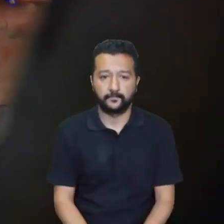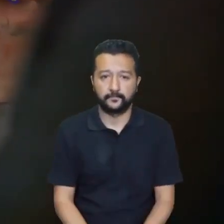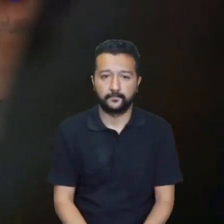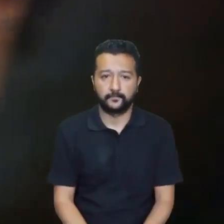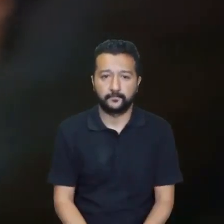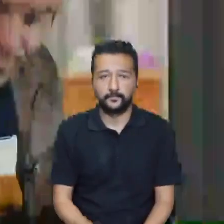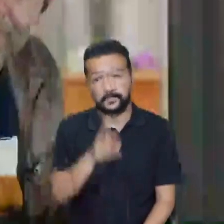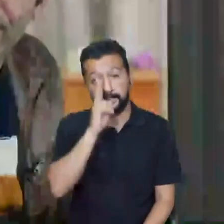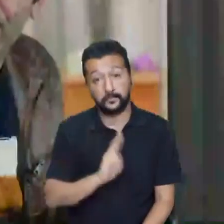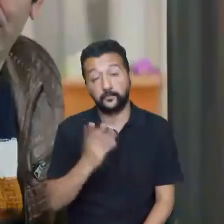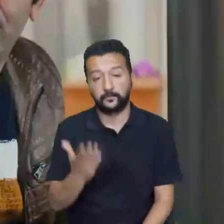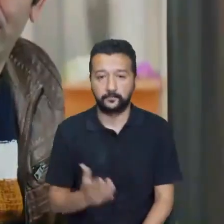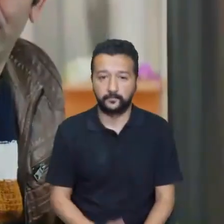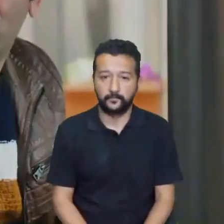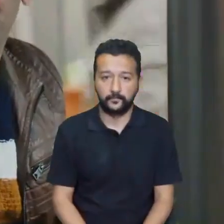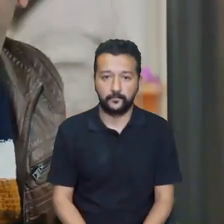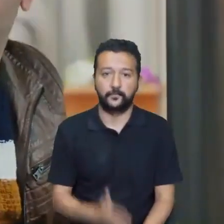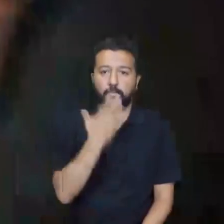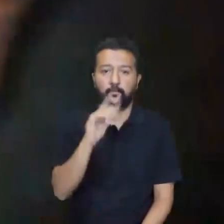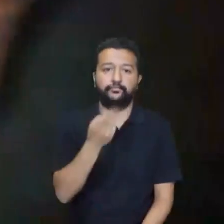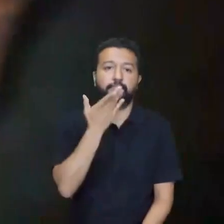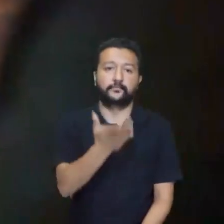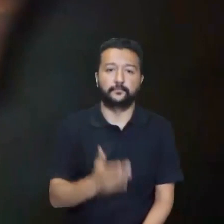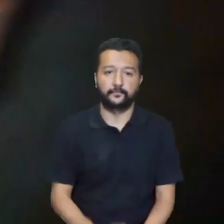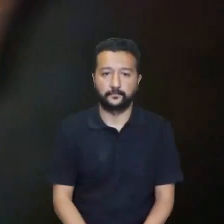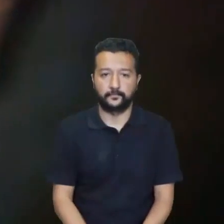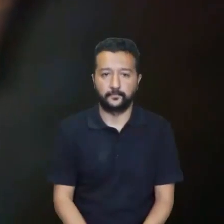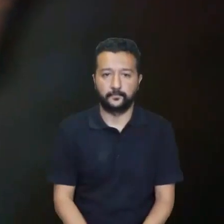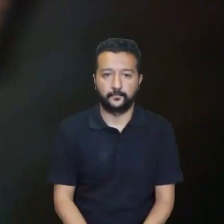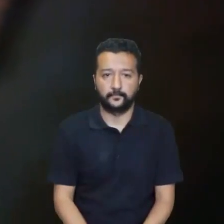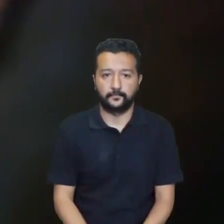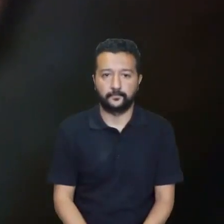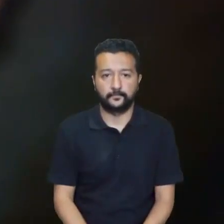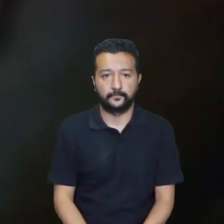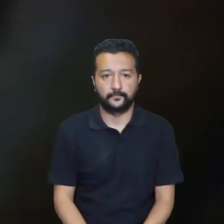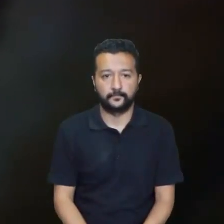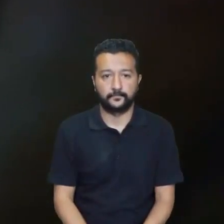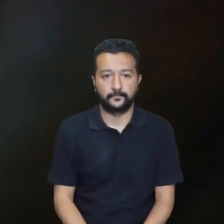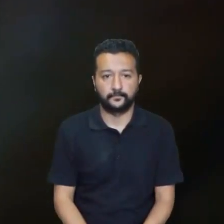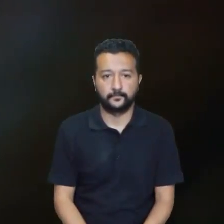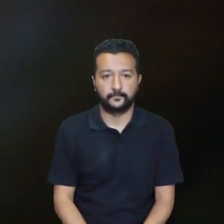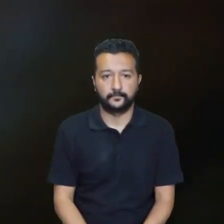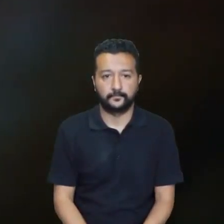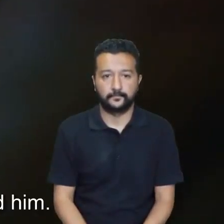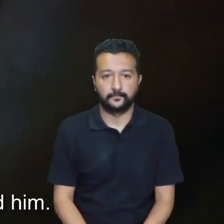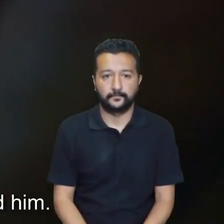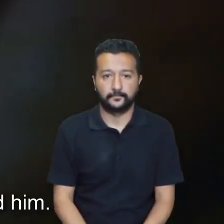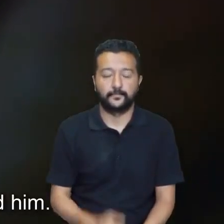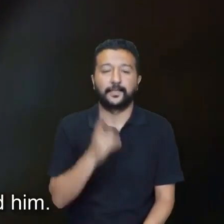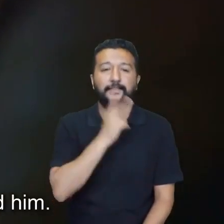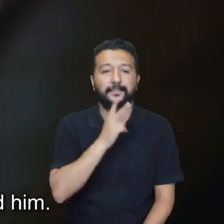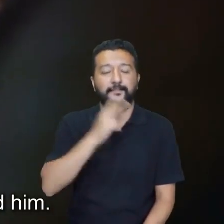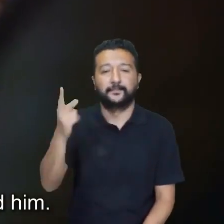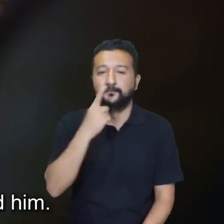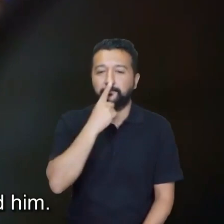attı. 200. Yok artık. Dudak büzüp ayıyı kokladı.